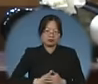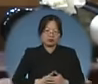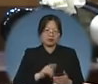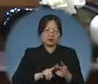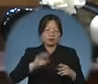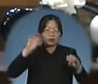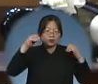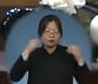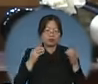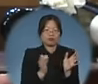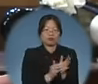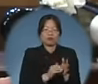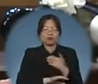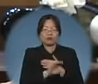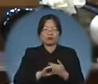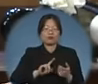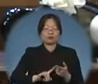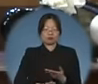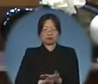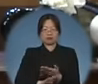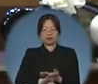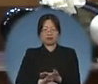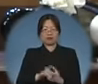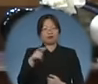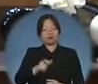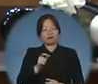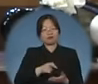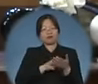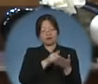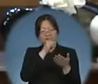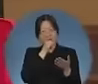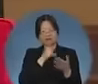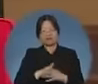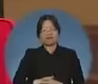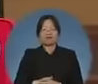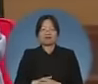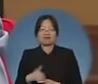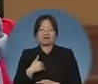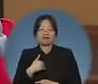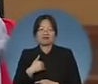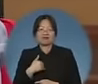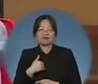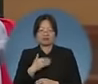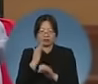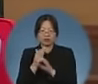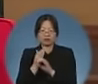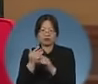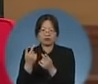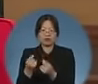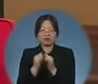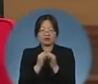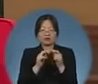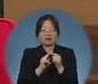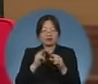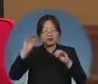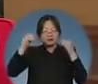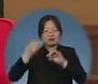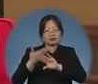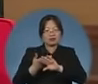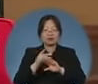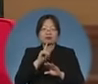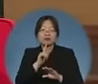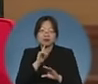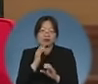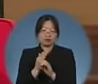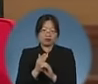이거는 네. 동물이고 네. 우린 그것과 다르다. 이걸 강조한 거죠. 그렇죠. 제 포인트도 그거예요. 인간과 동물의 차이를 얘기